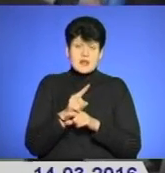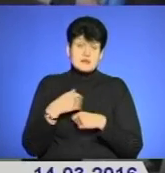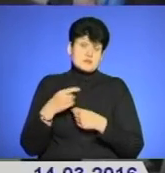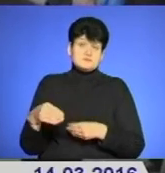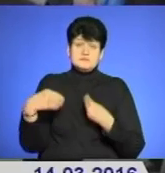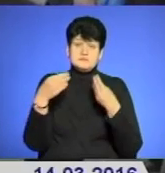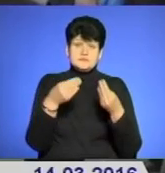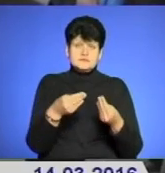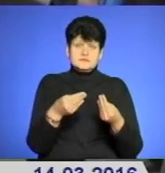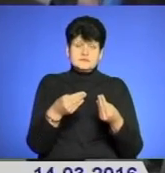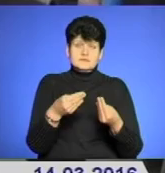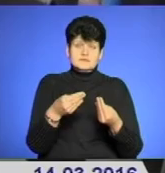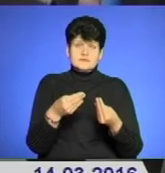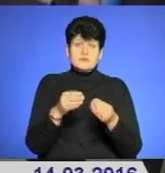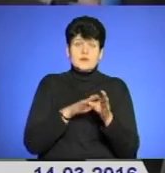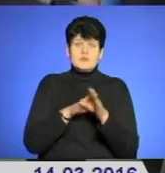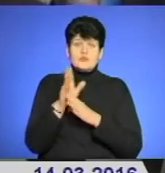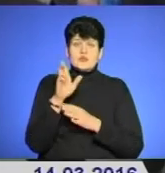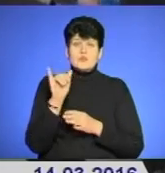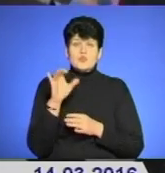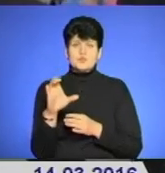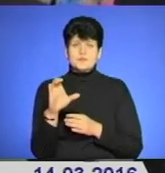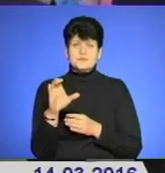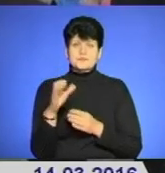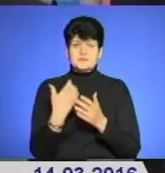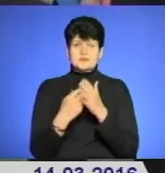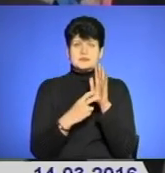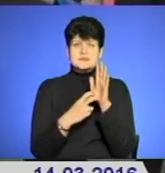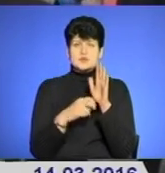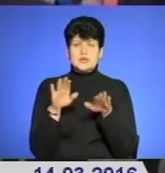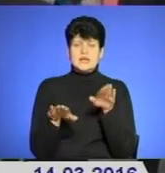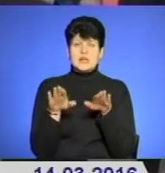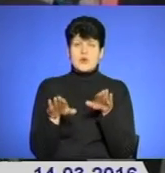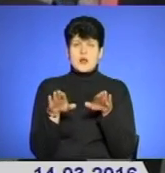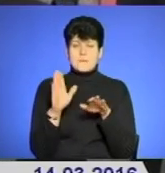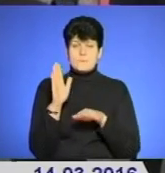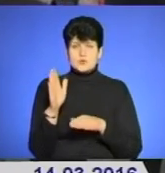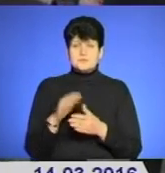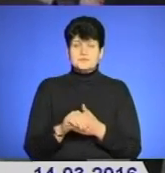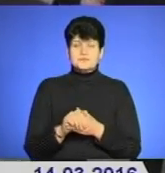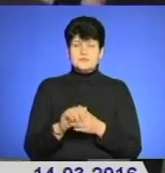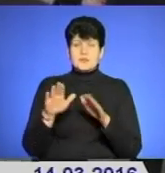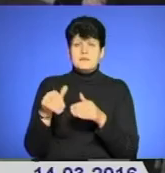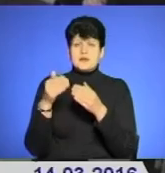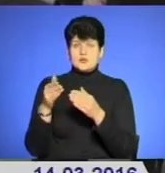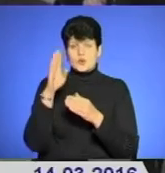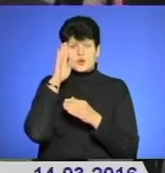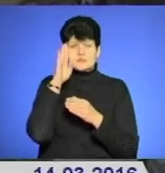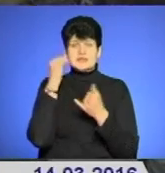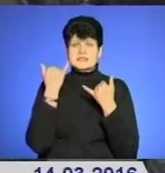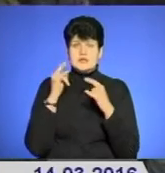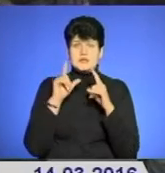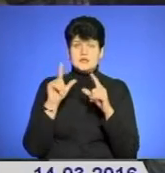предоставили. Це цілий бус повністю десь в районі 700 кілограмів буде передано хлопцям, ті, що зараз